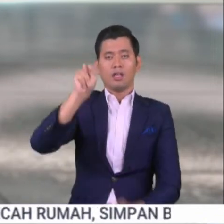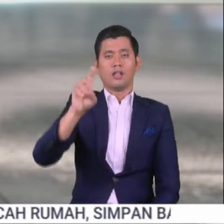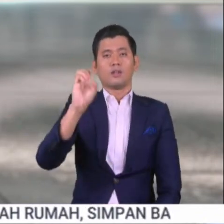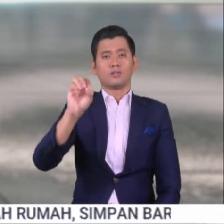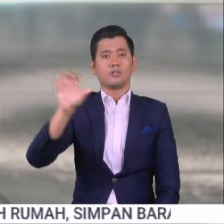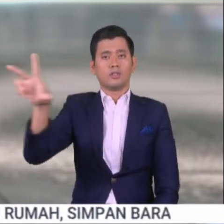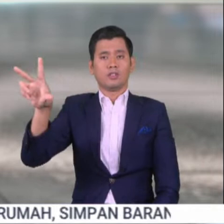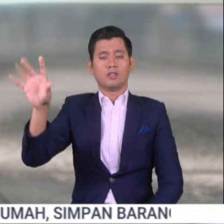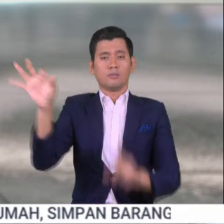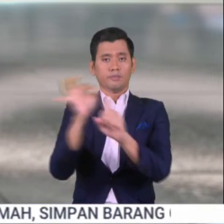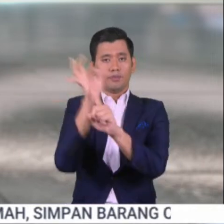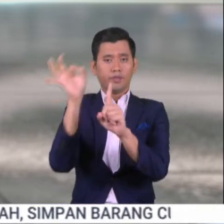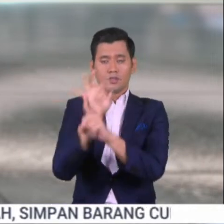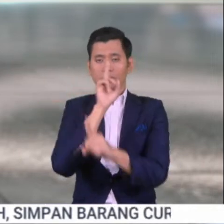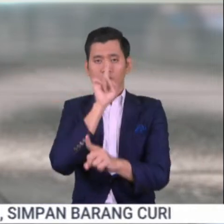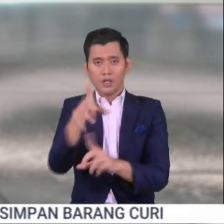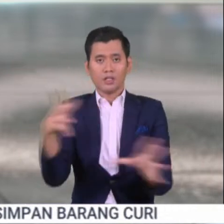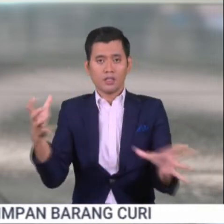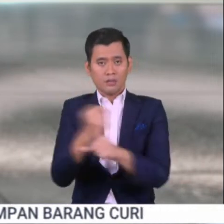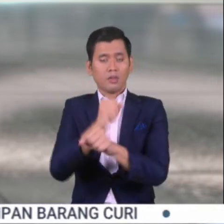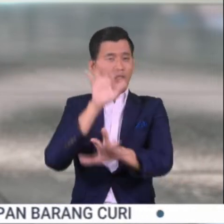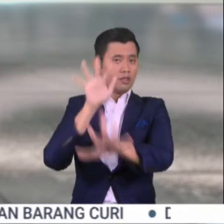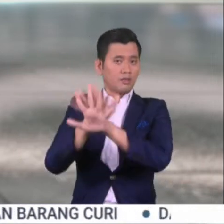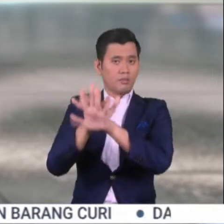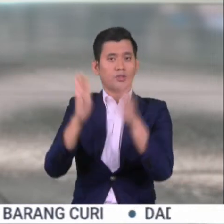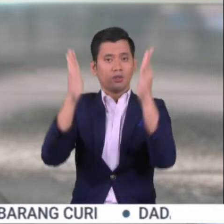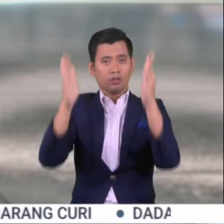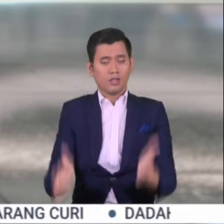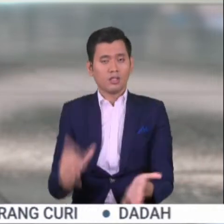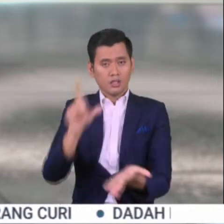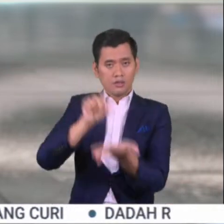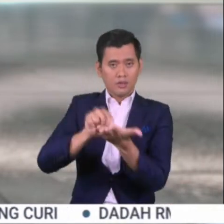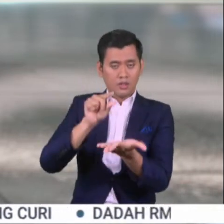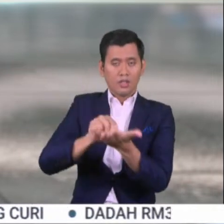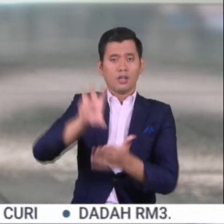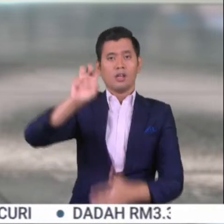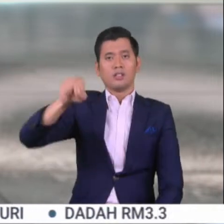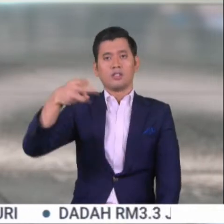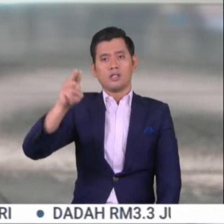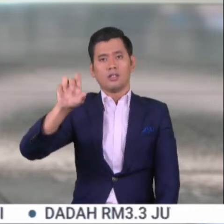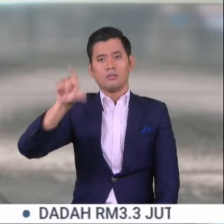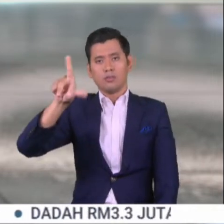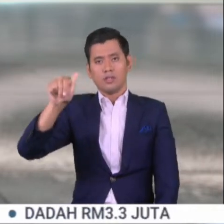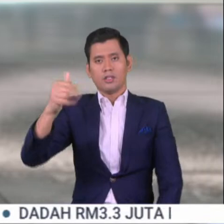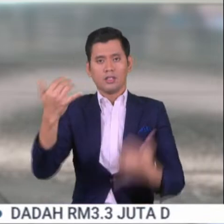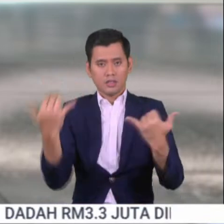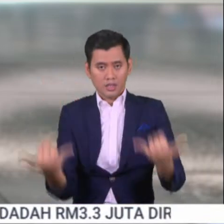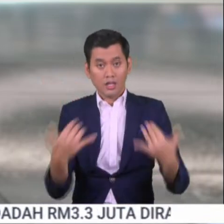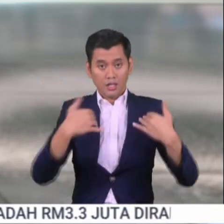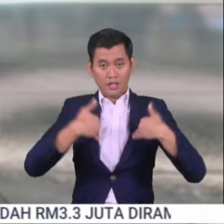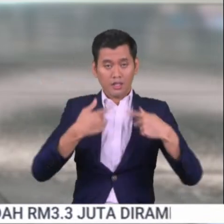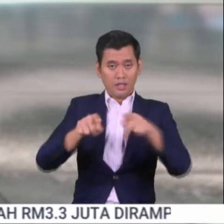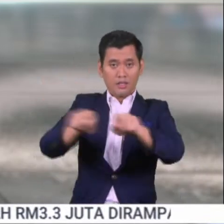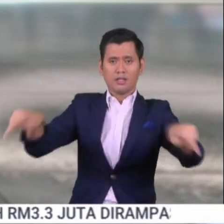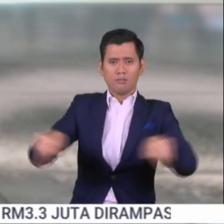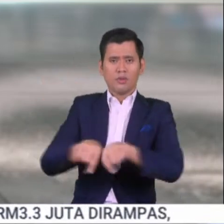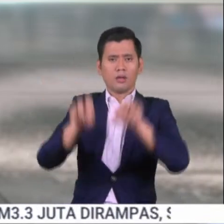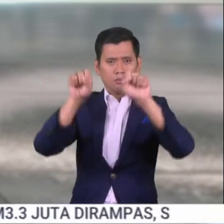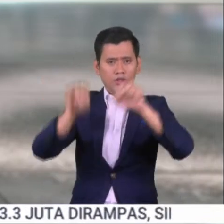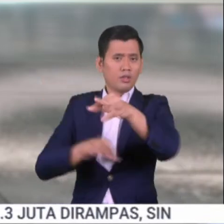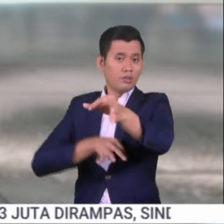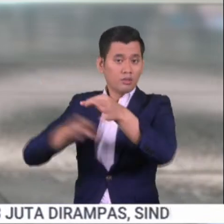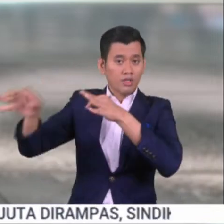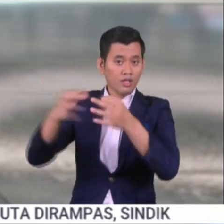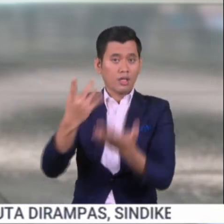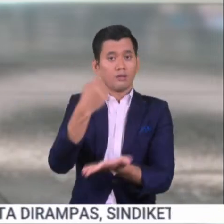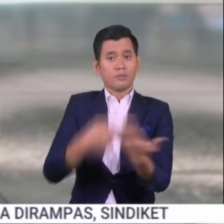Pinang Tunggal, Pulau Pinang mendapat sambutan menggalakkan. Wartawan Syamila Rastam kini berada di lokasi. Mila, boleh perincikan apa yang berlaku